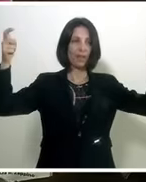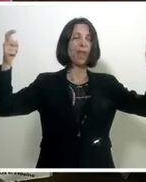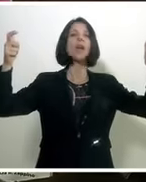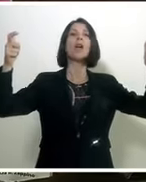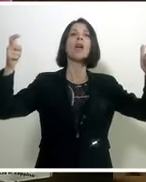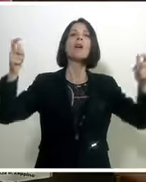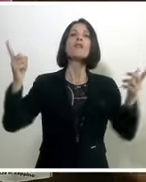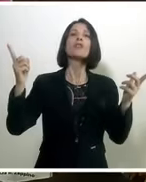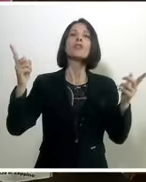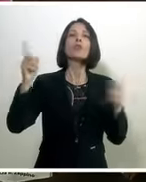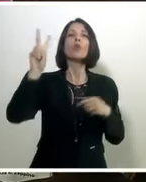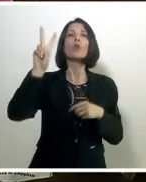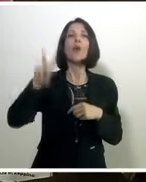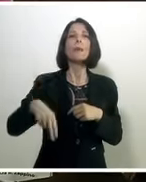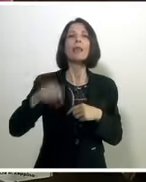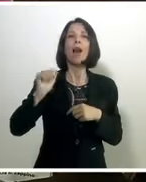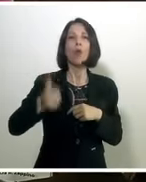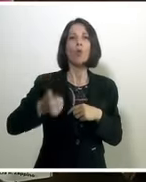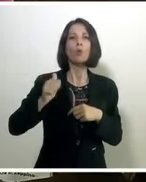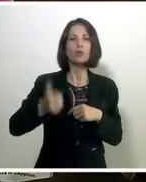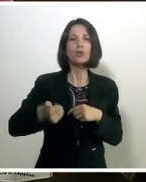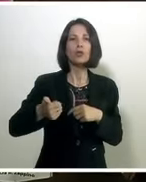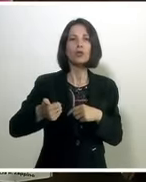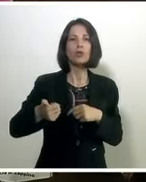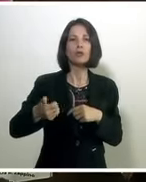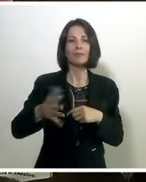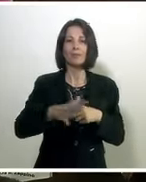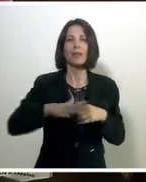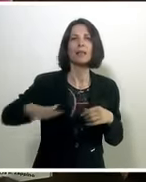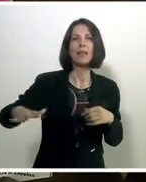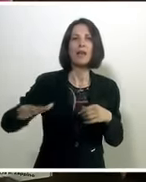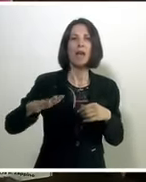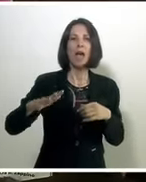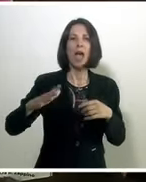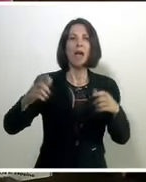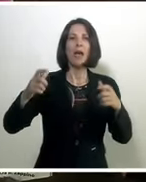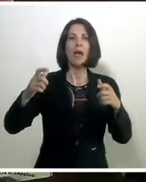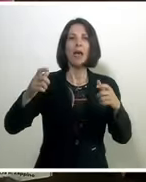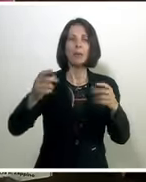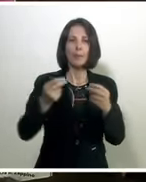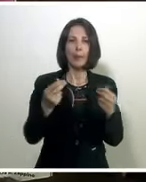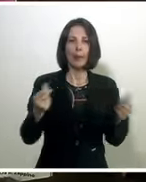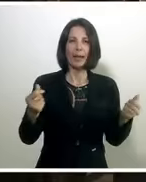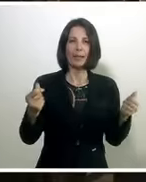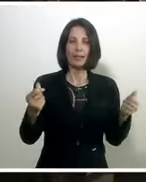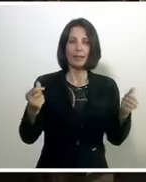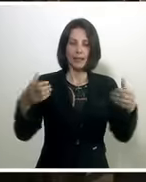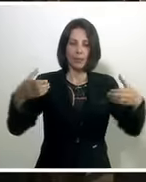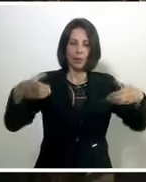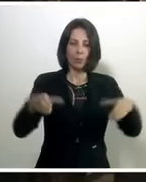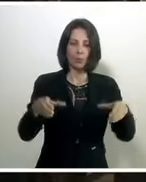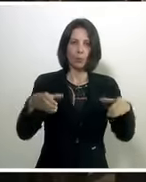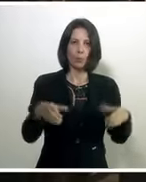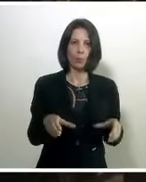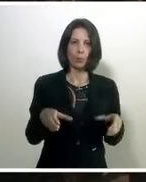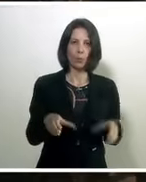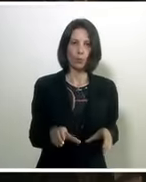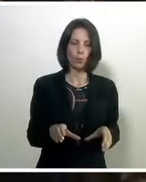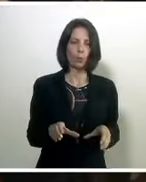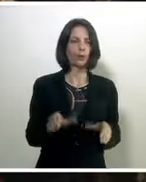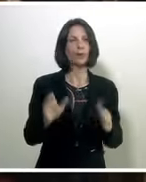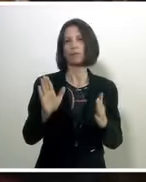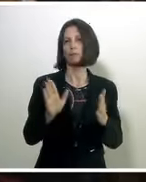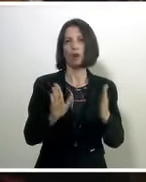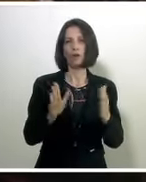deflazionistica ma soprattutto perché l'idea berlingueri di austerità si legava strettamente alla questione morale